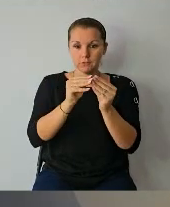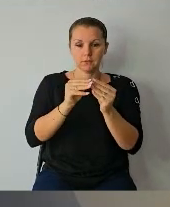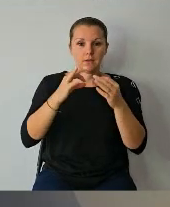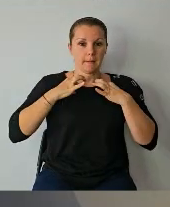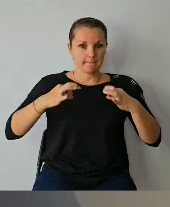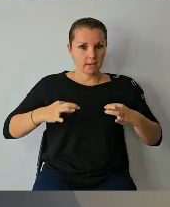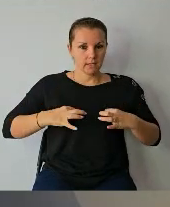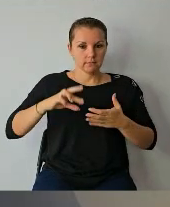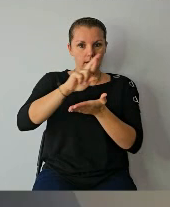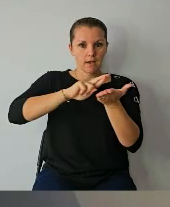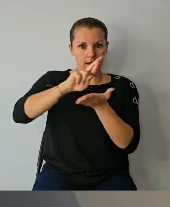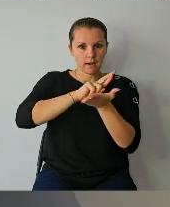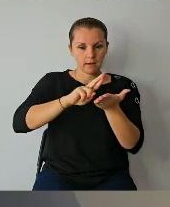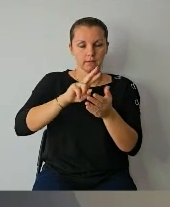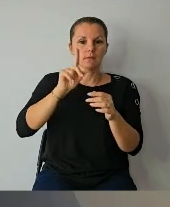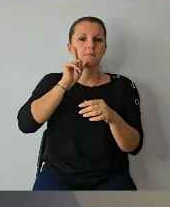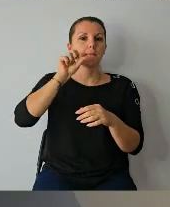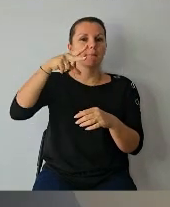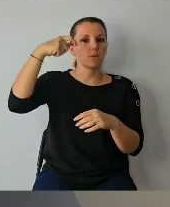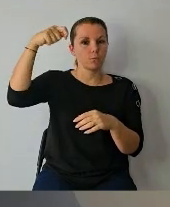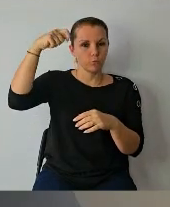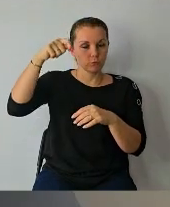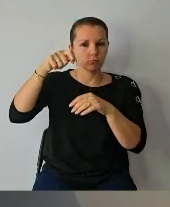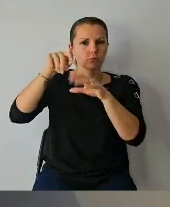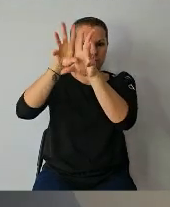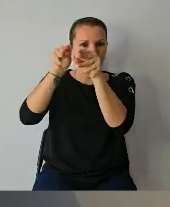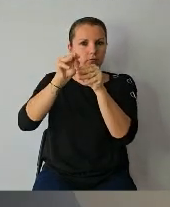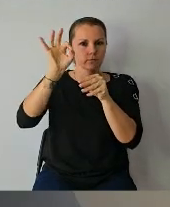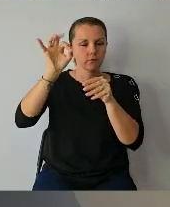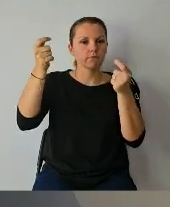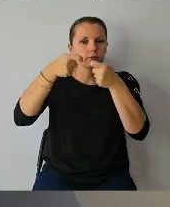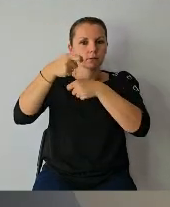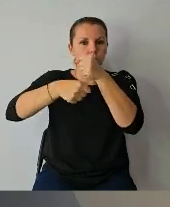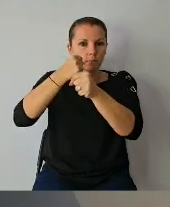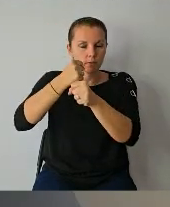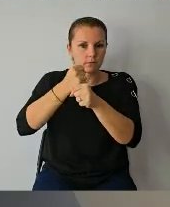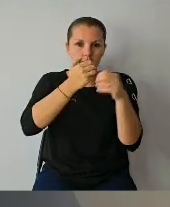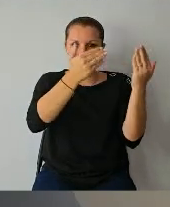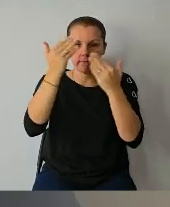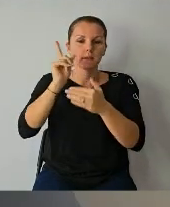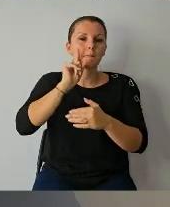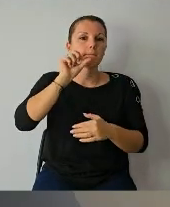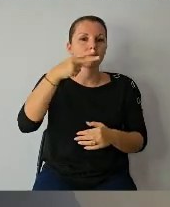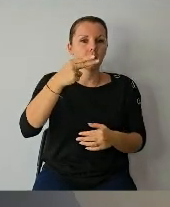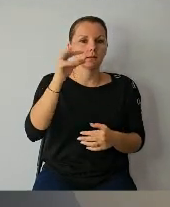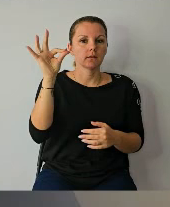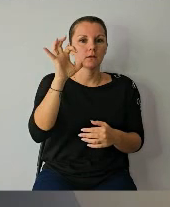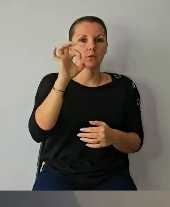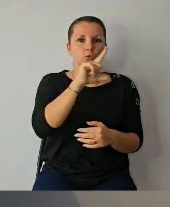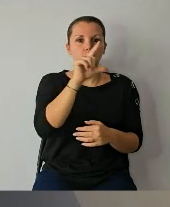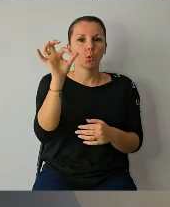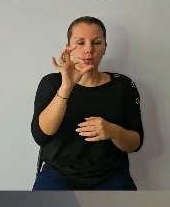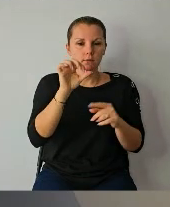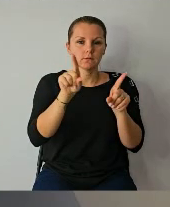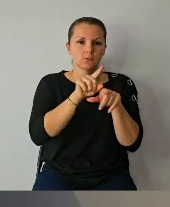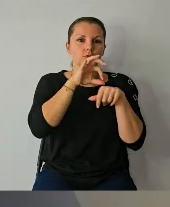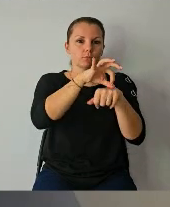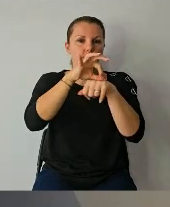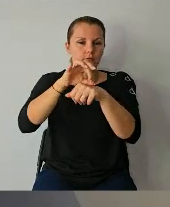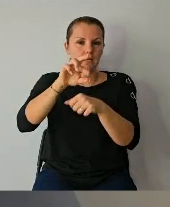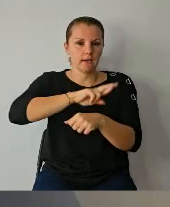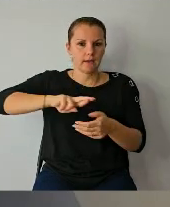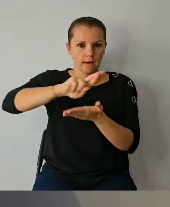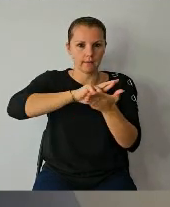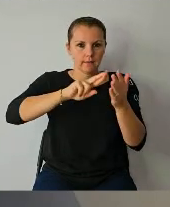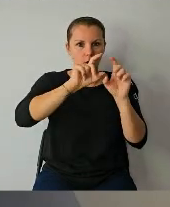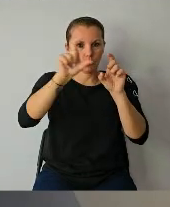radnych. Witam Pana Burmistrza wraz z pracownikami i współpracownikami. Witam Państwa sołtysów i przewodniczących rad osiedlowych. Szanowni